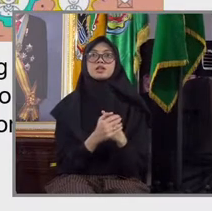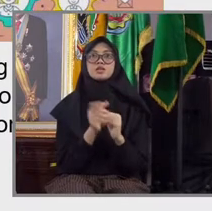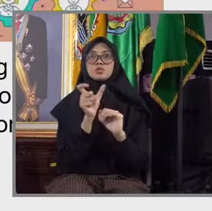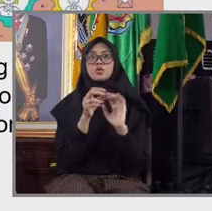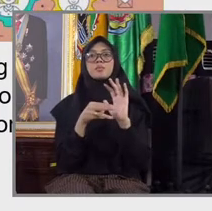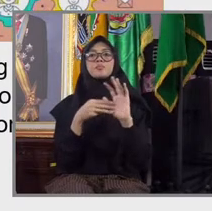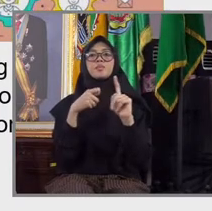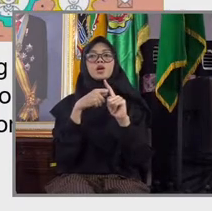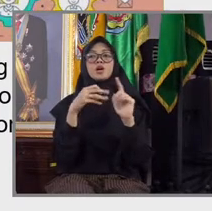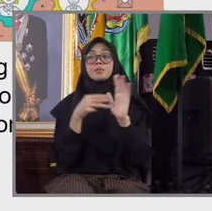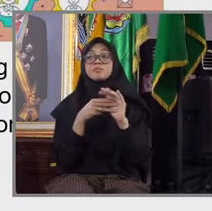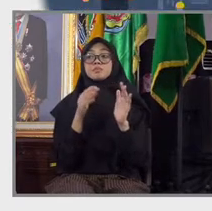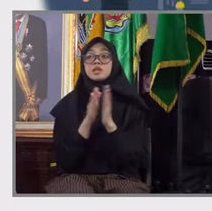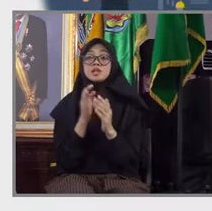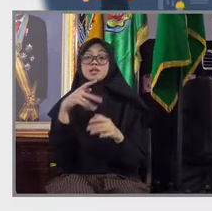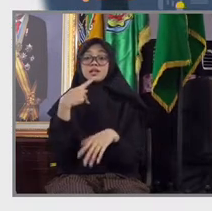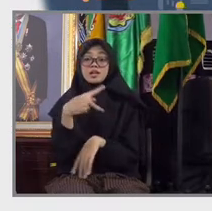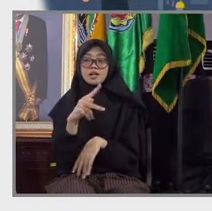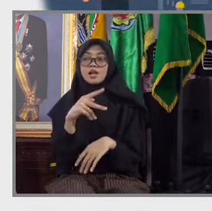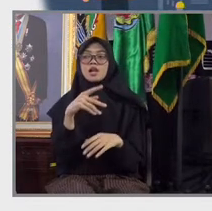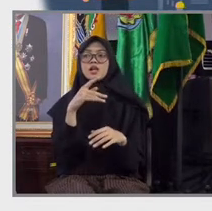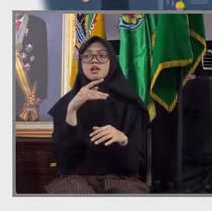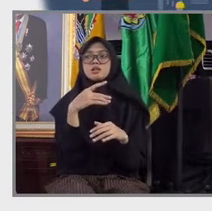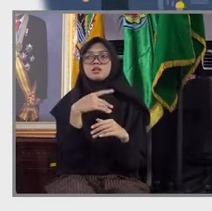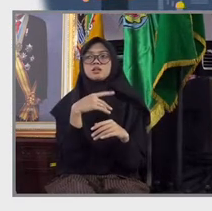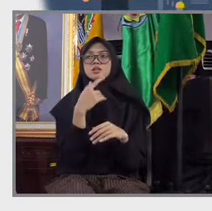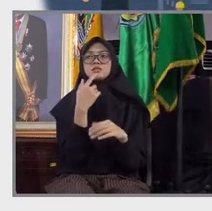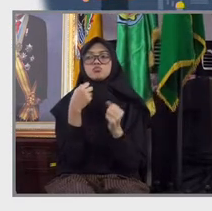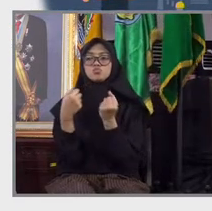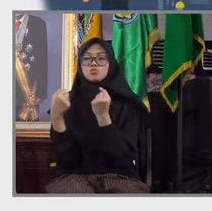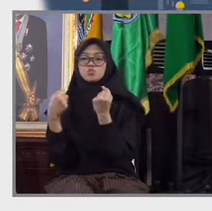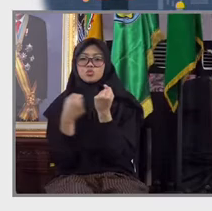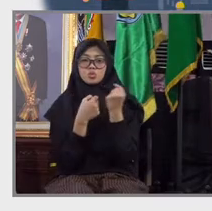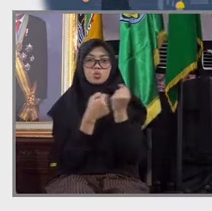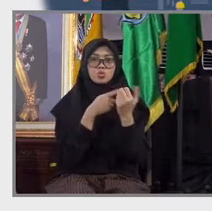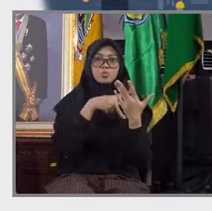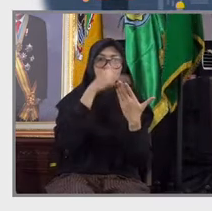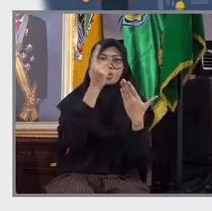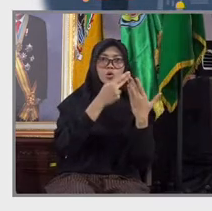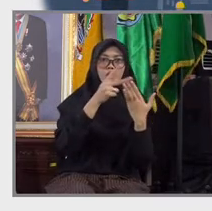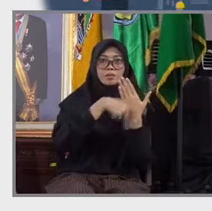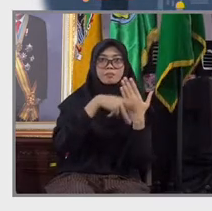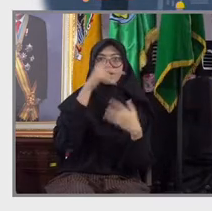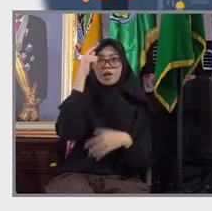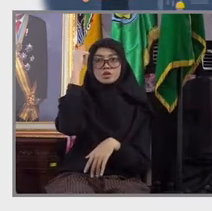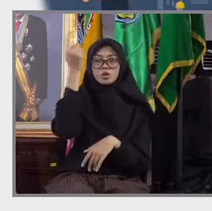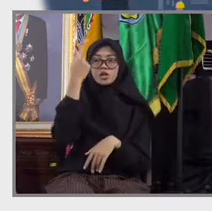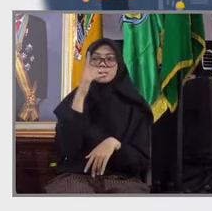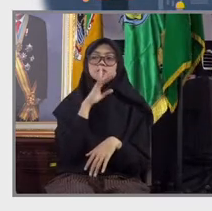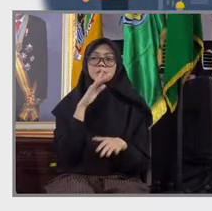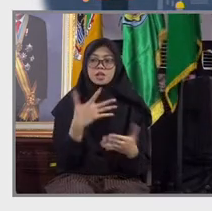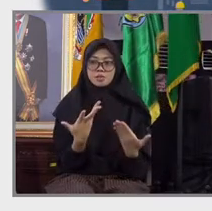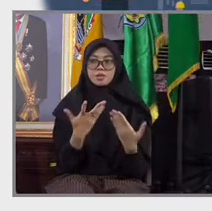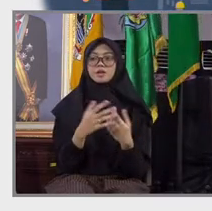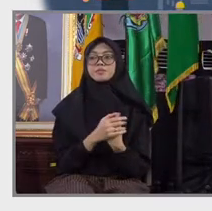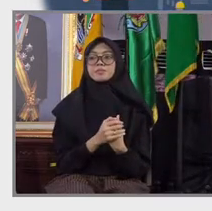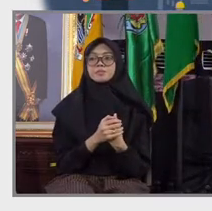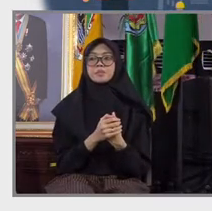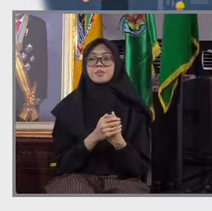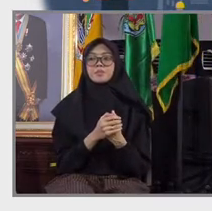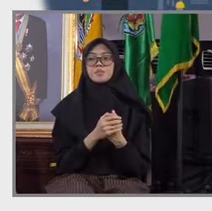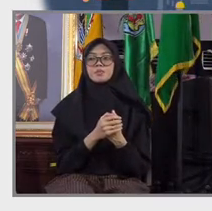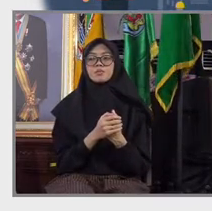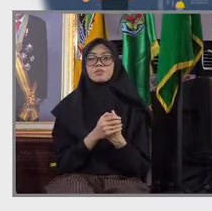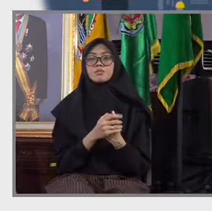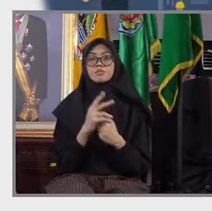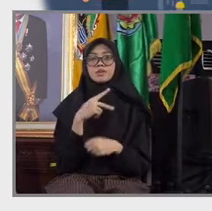Adapun kesiapan Kendal untuk mendukung proyek strategis nasional Perpres 79 tahun 2019,